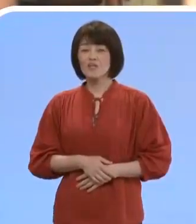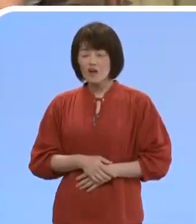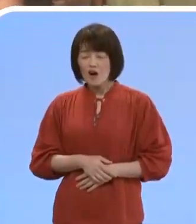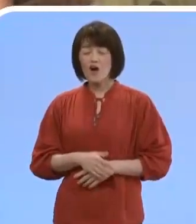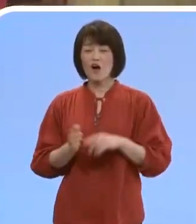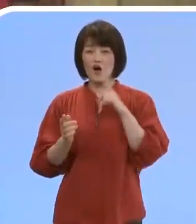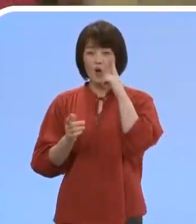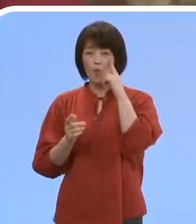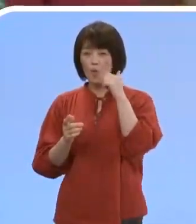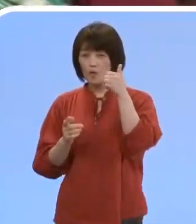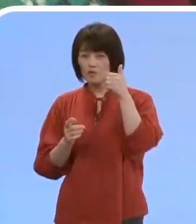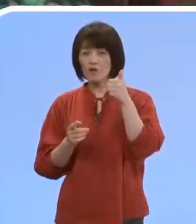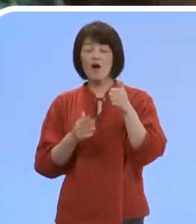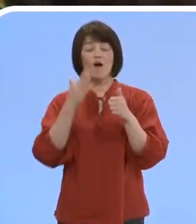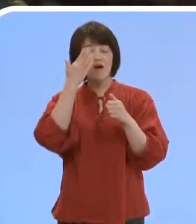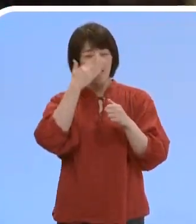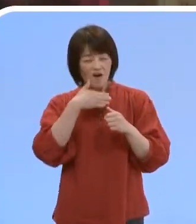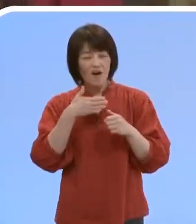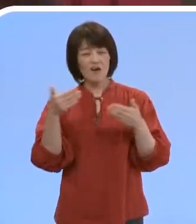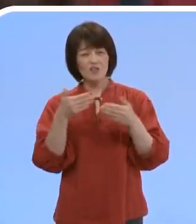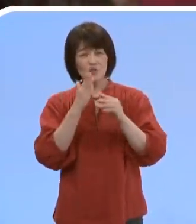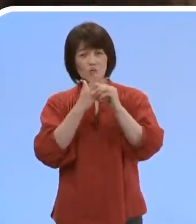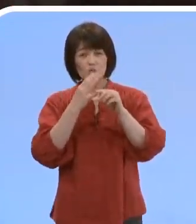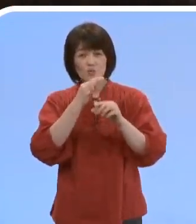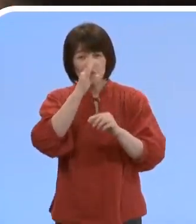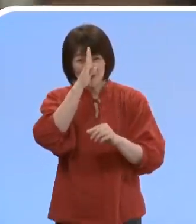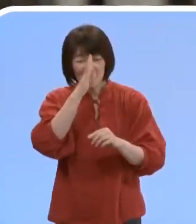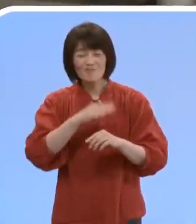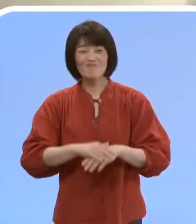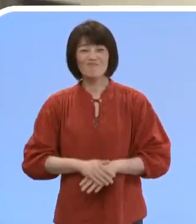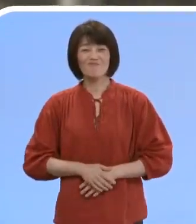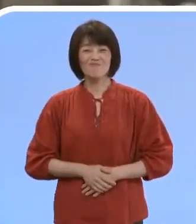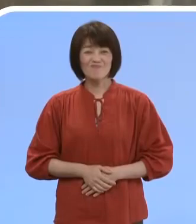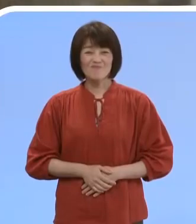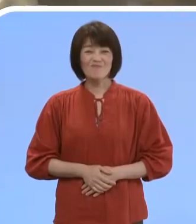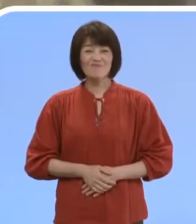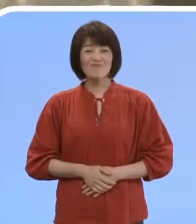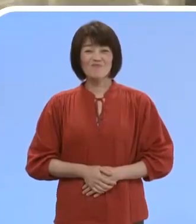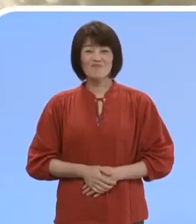こんにちは。 今作業、ごめんなさい、お仕事中に。こんにちは。